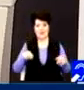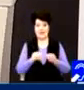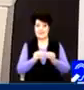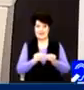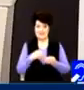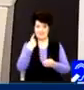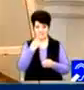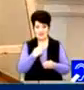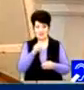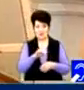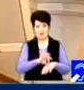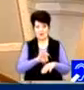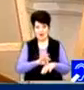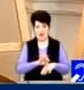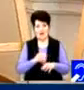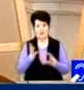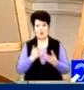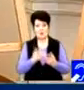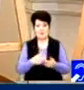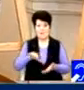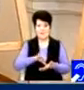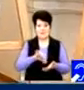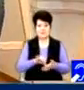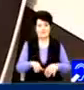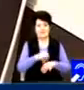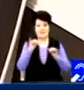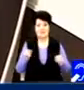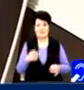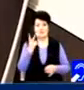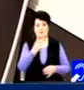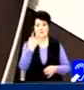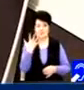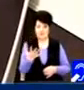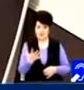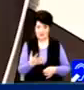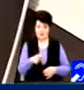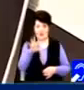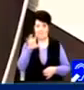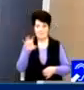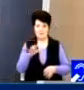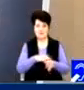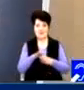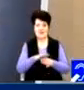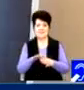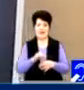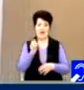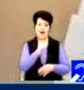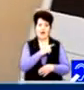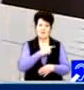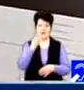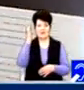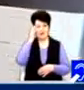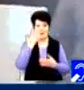persoane cu Sindromul Down însă numărul participanților a ajuns la 25 pozele au fost realizate în alb negru tocmai